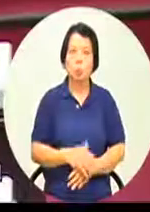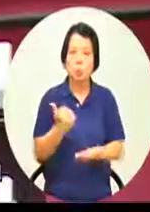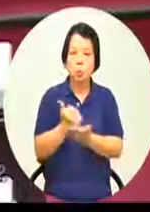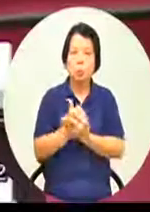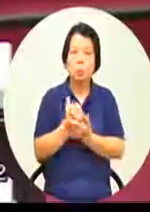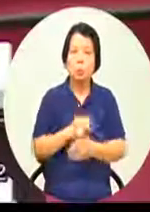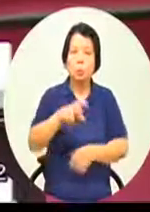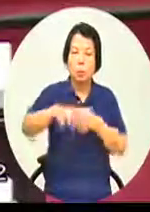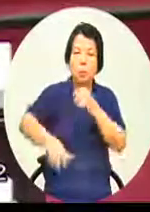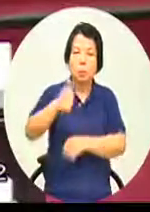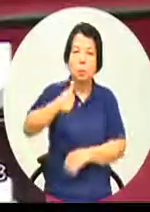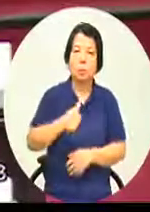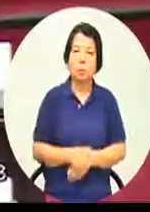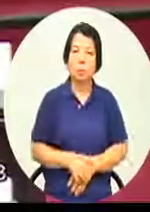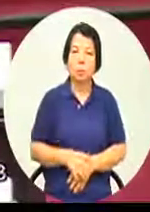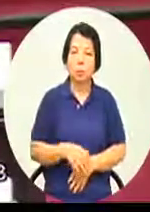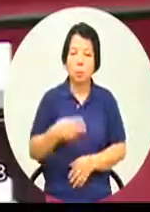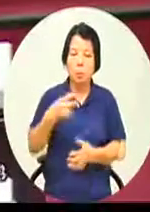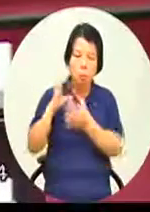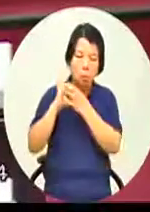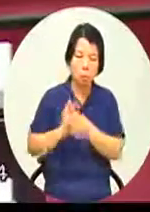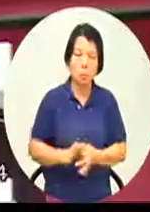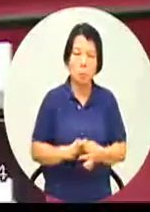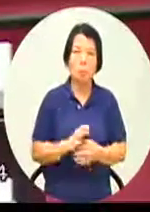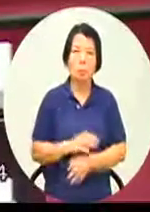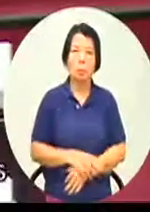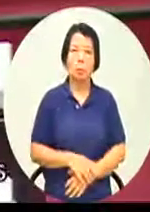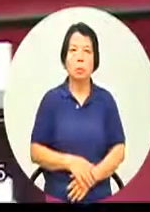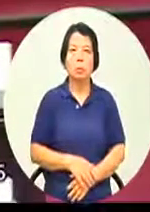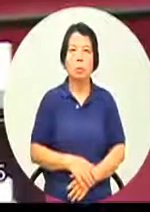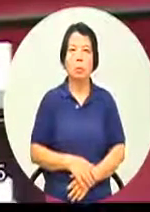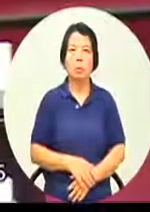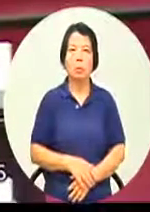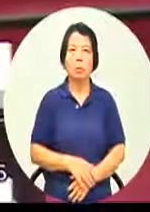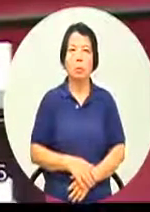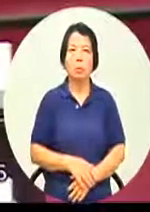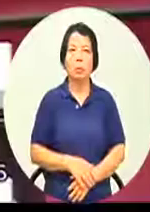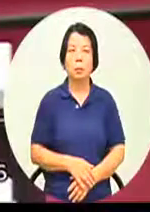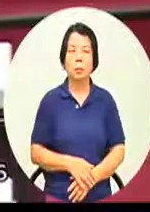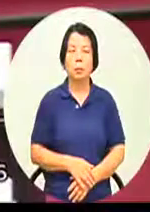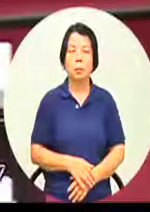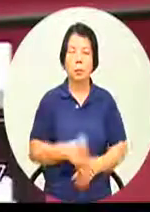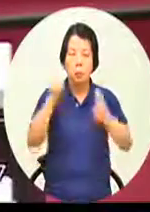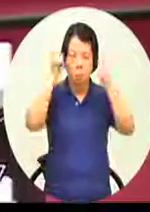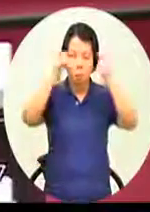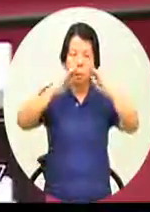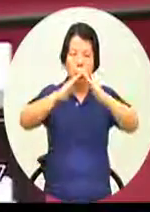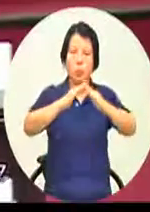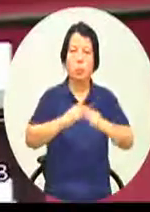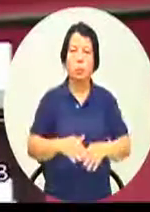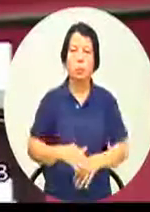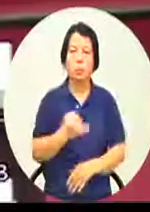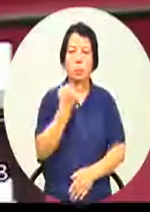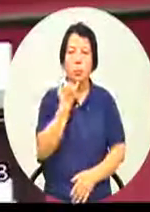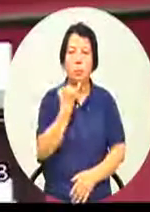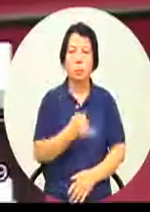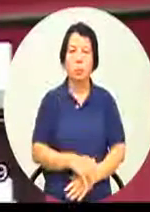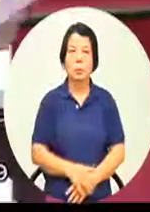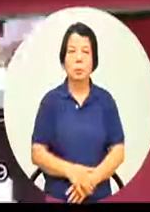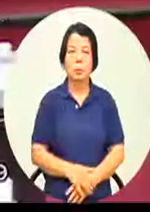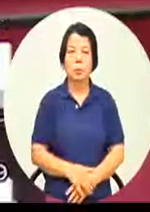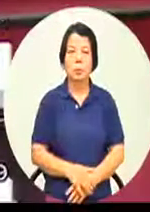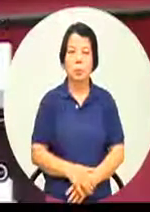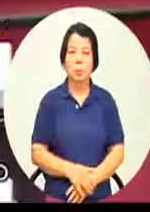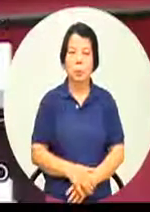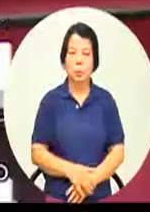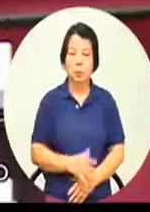们处长真的再继续的追踪我希望说我们高雄市也能够可以领先